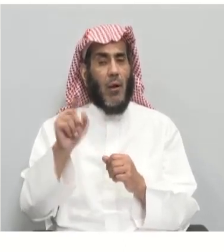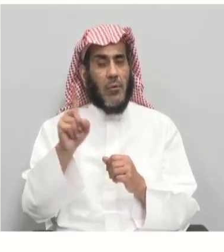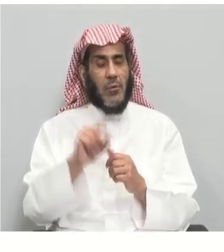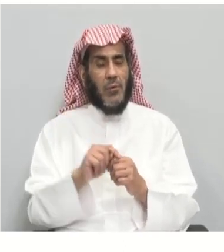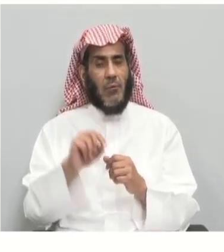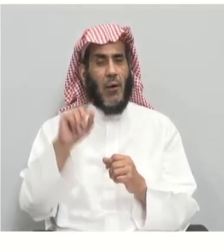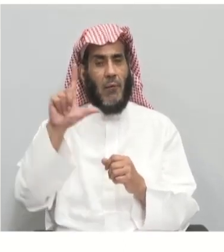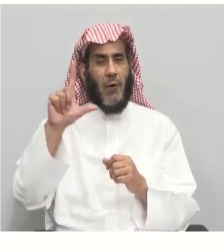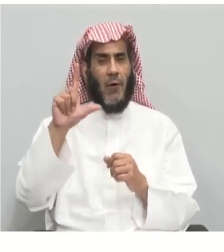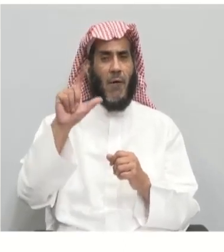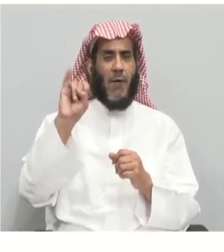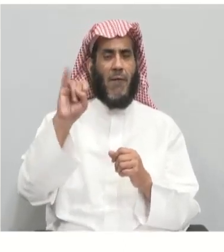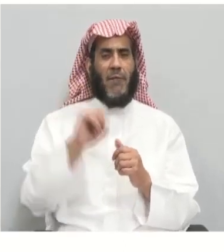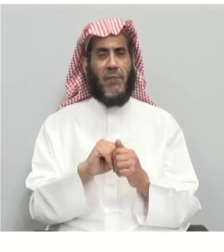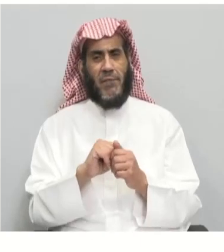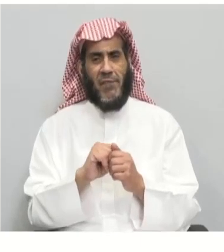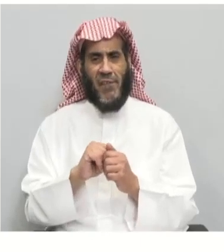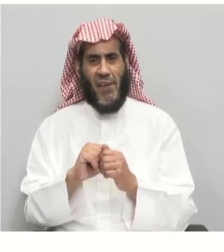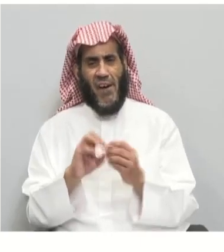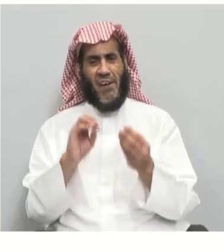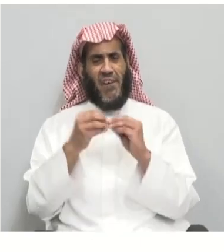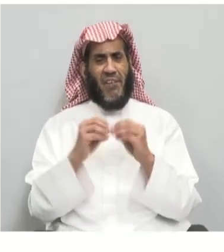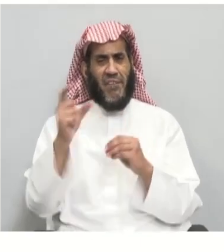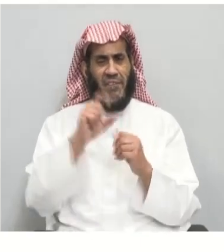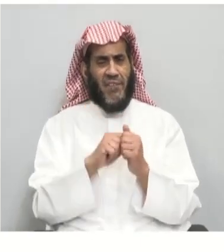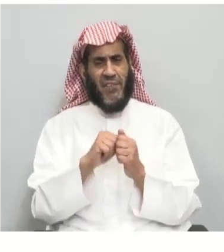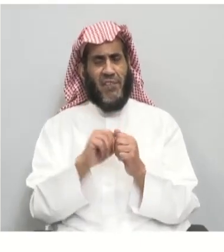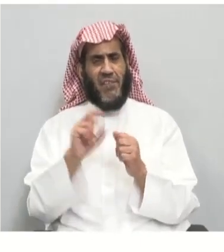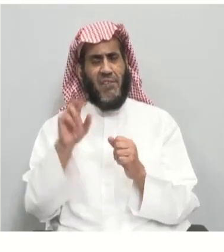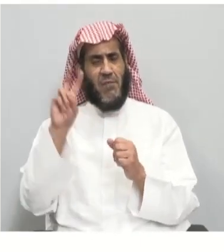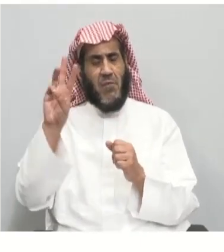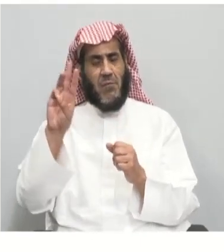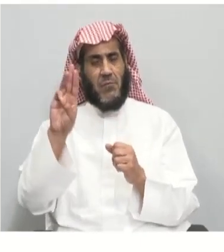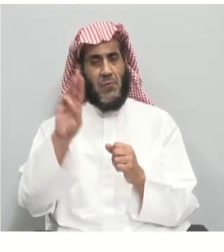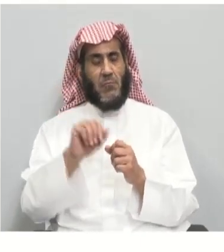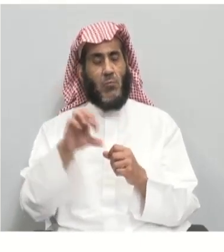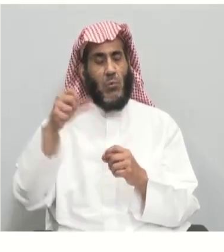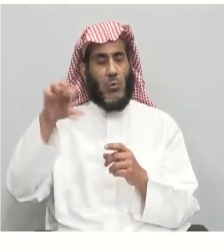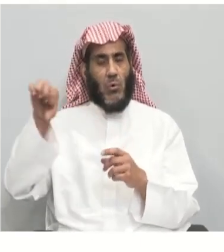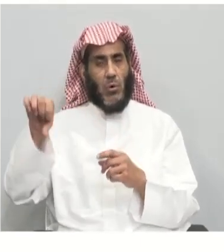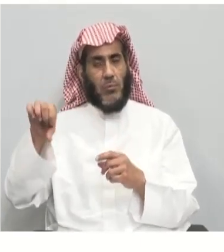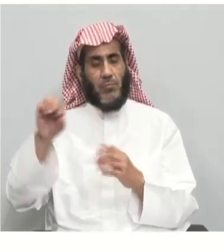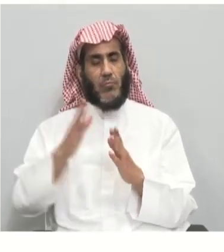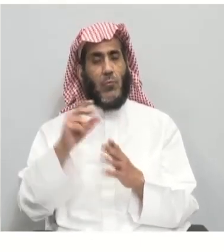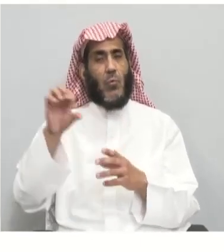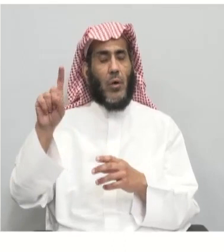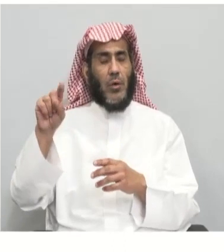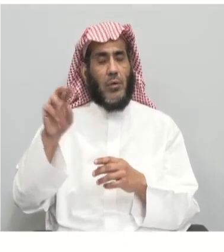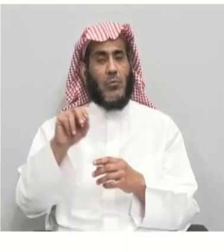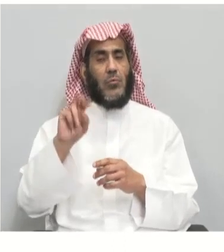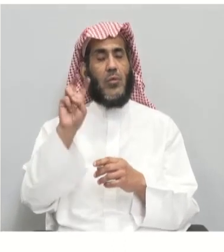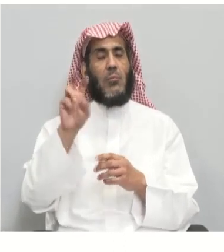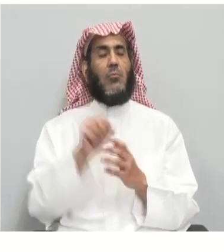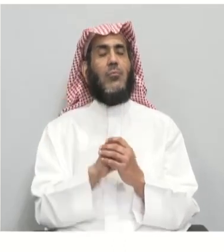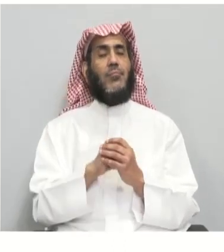واللام والميم باللون الازرق لدينا حرف الثاء والواو والراء والتاء